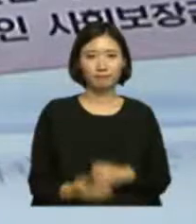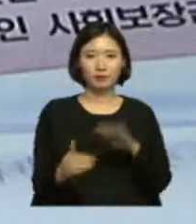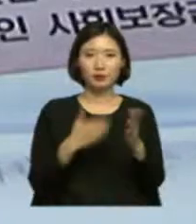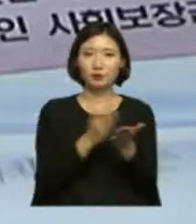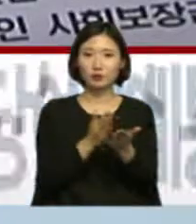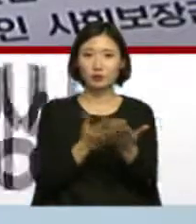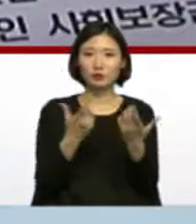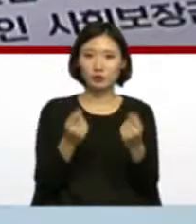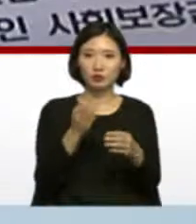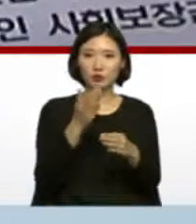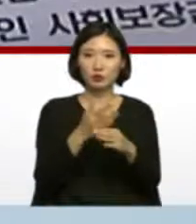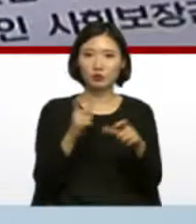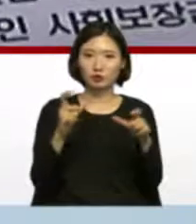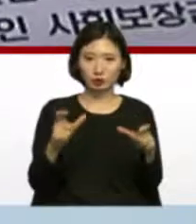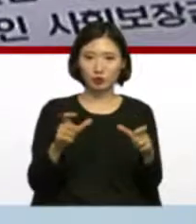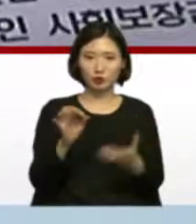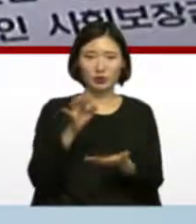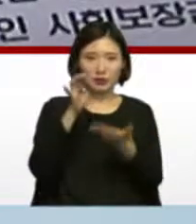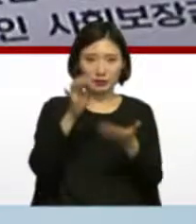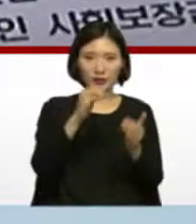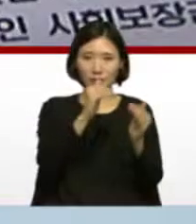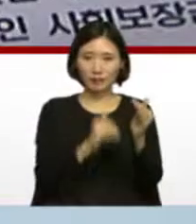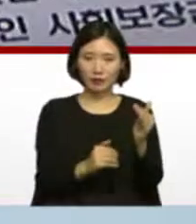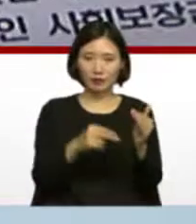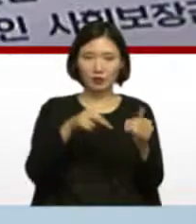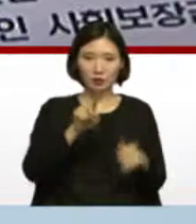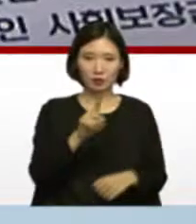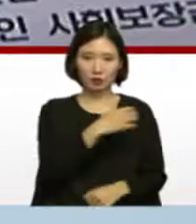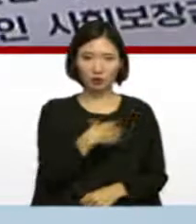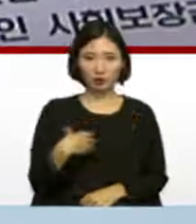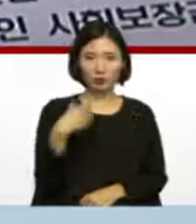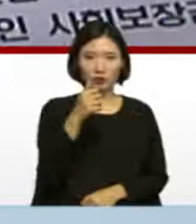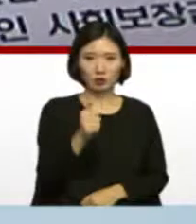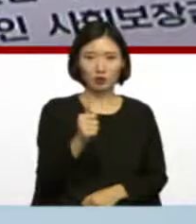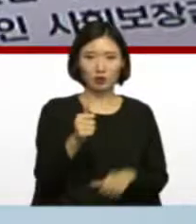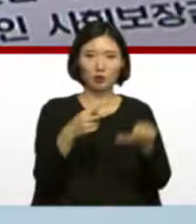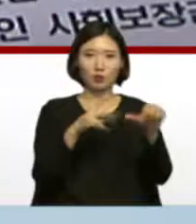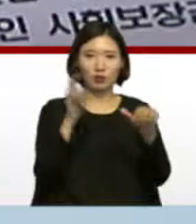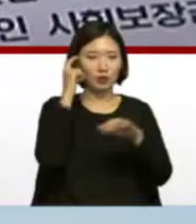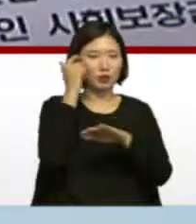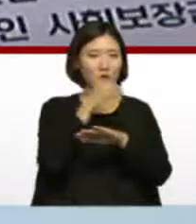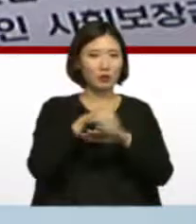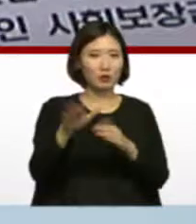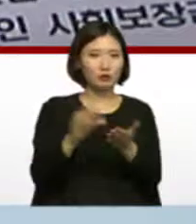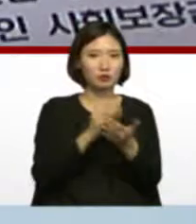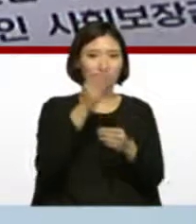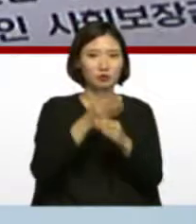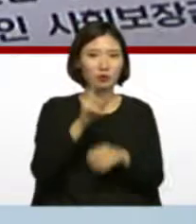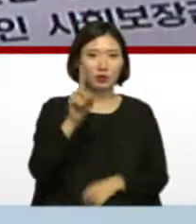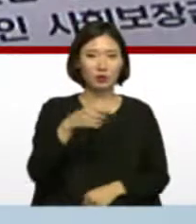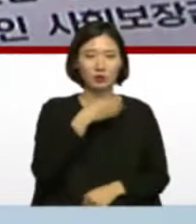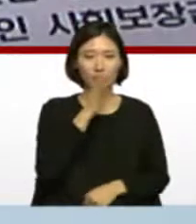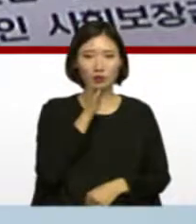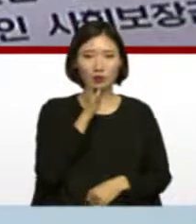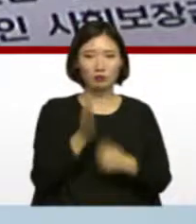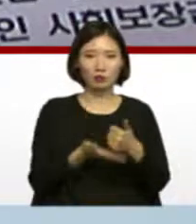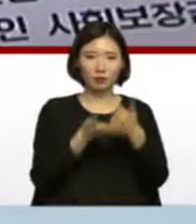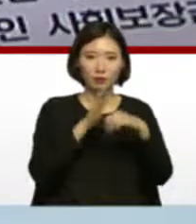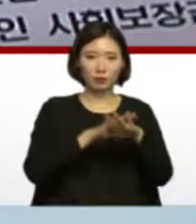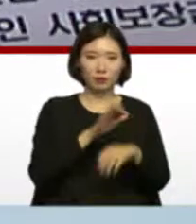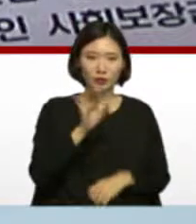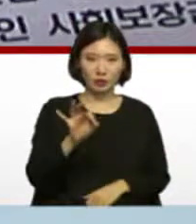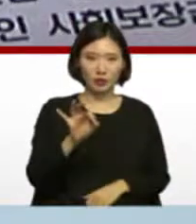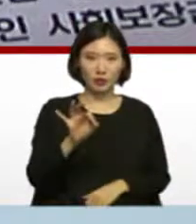네 앞서 보신 것처럼 중구의 본예산 안에는 서양 우중 구청장에 5대 전략과제 중 하나인 어르신 공로 수당